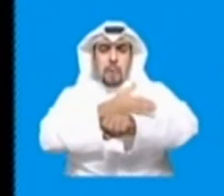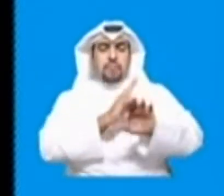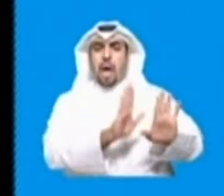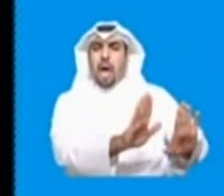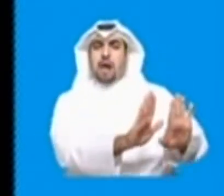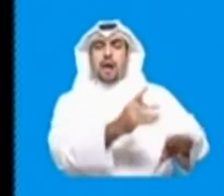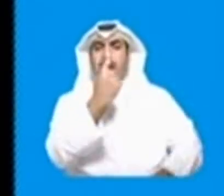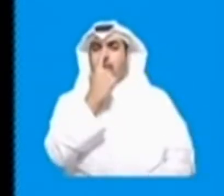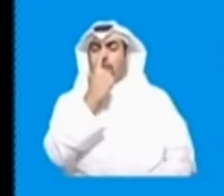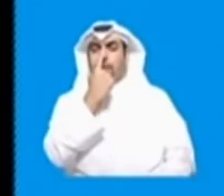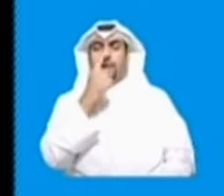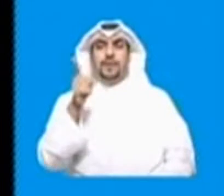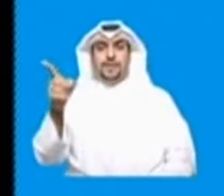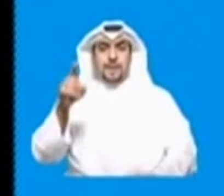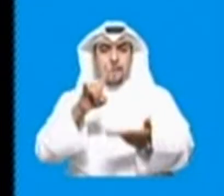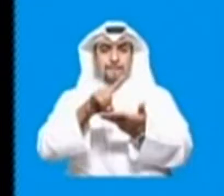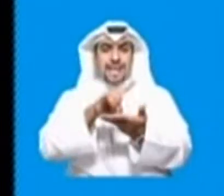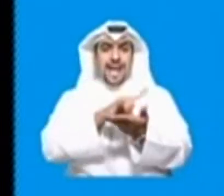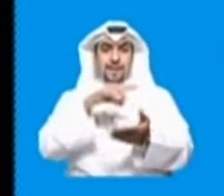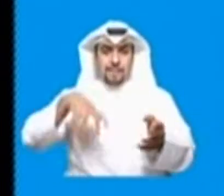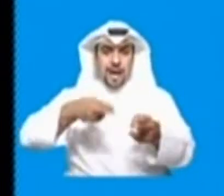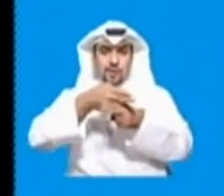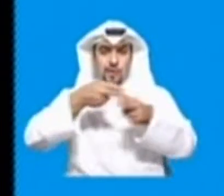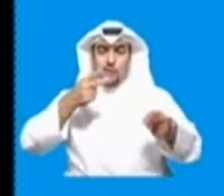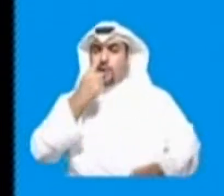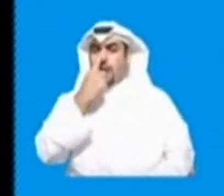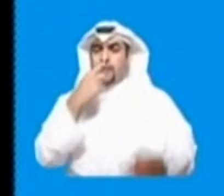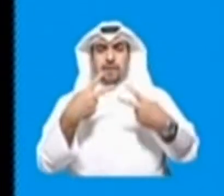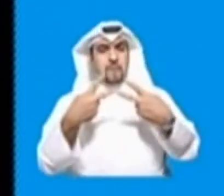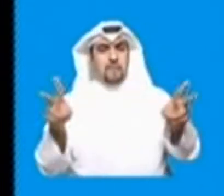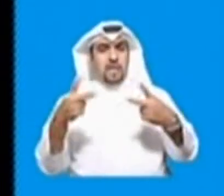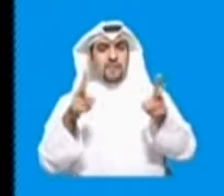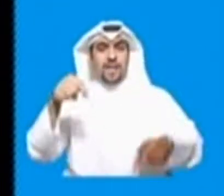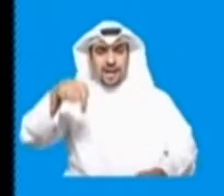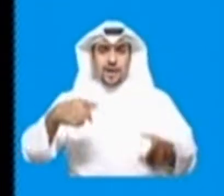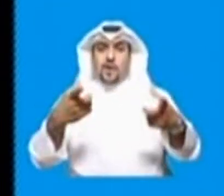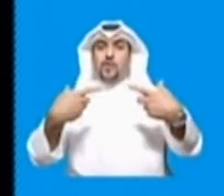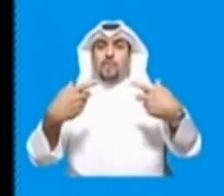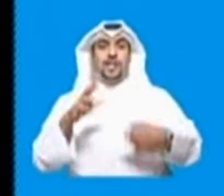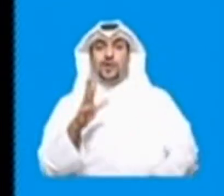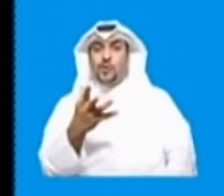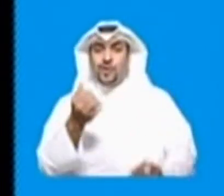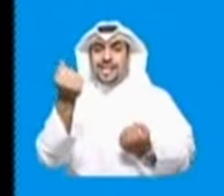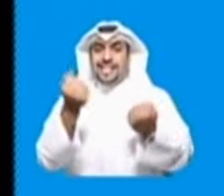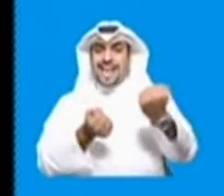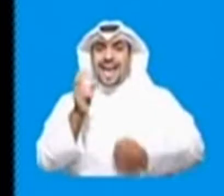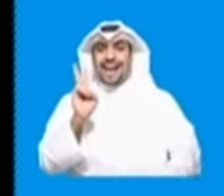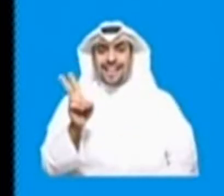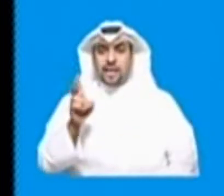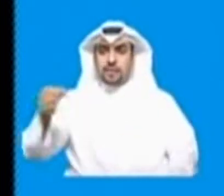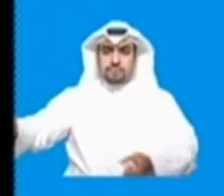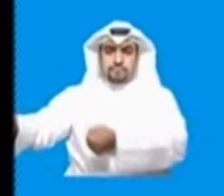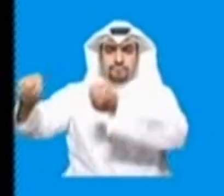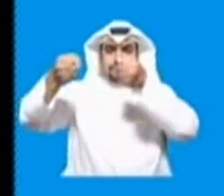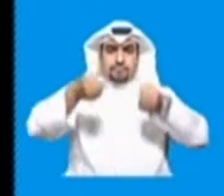للإدارة يوسف الفوزان عن الخدمة وتوفيرها في منطقة وزن الأمتعة في صالة الجمارك، موضحا أن رسومها